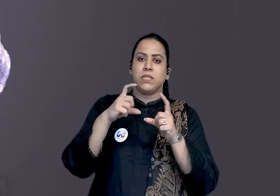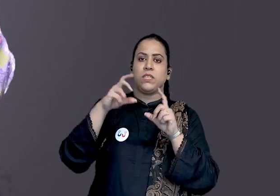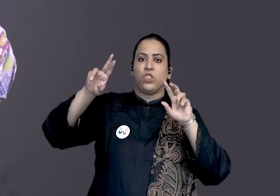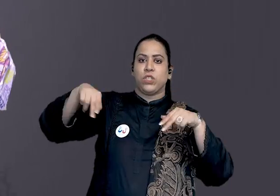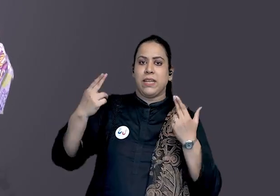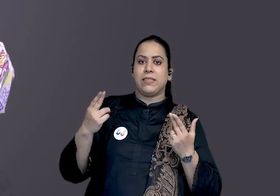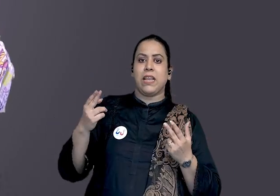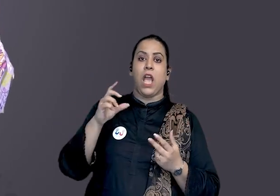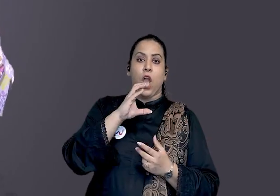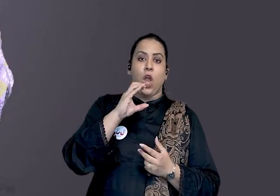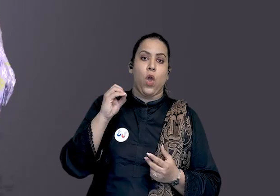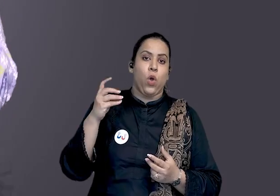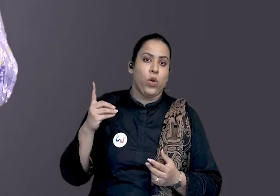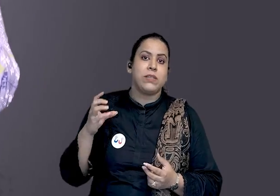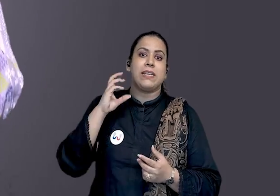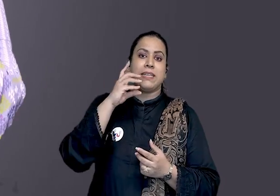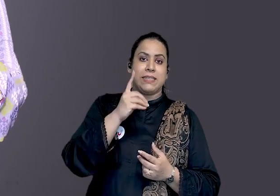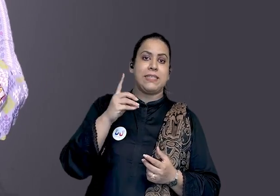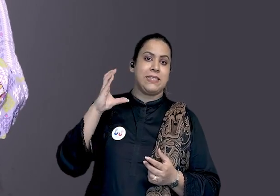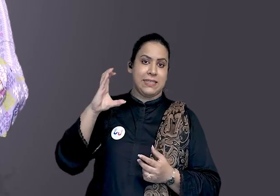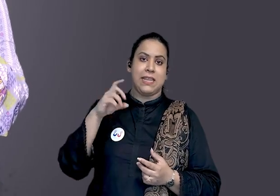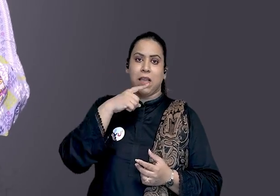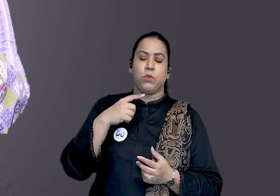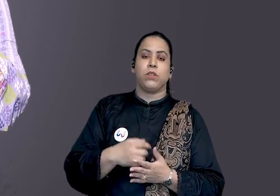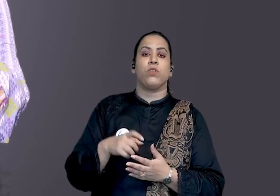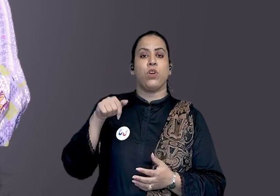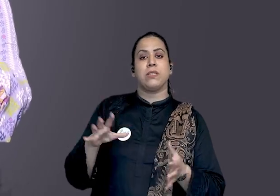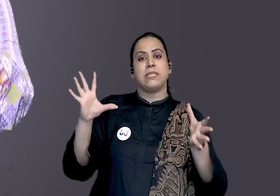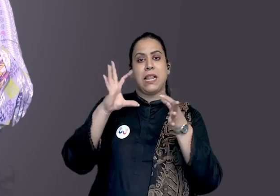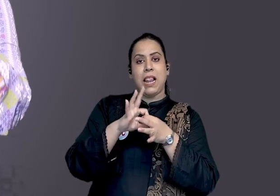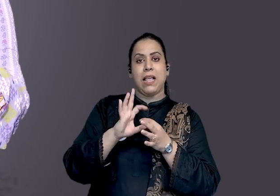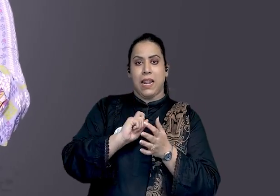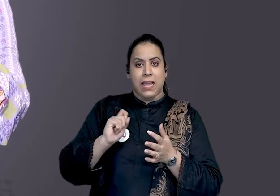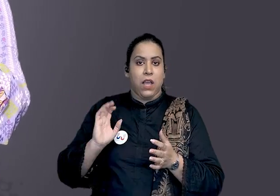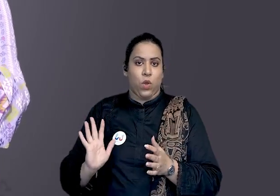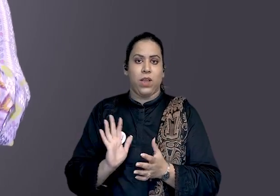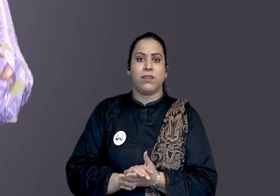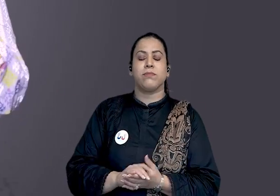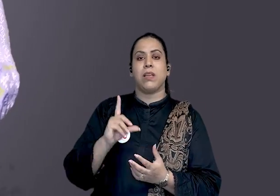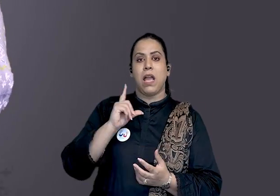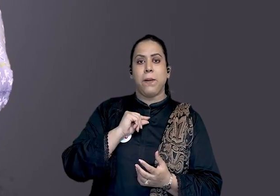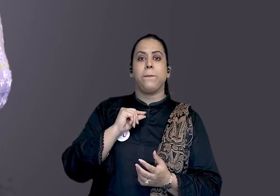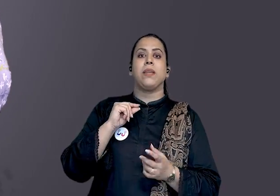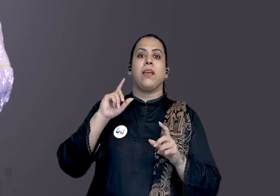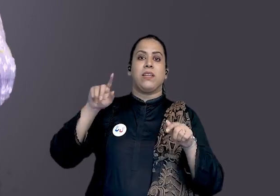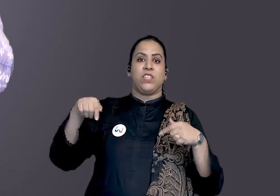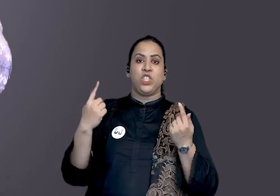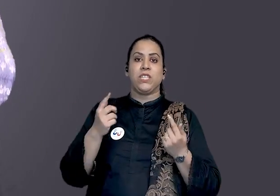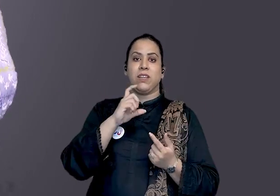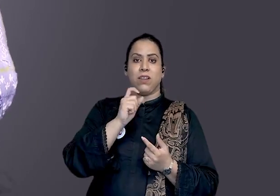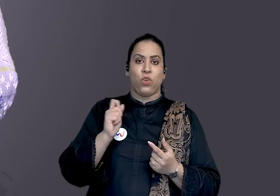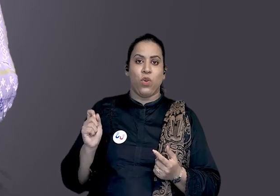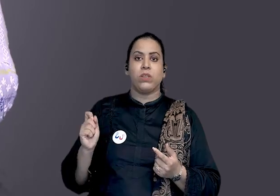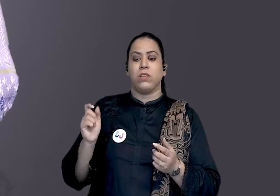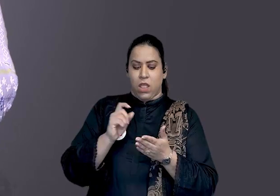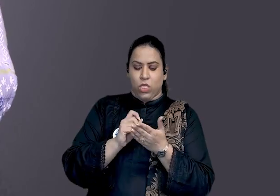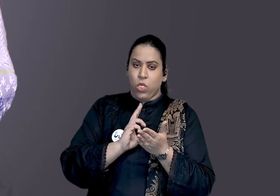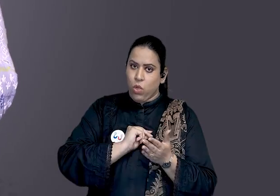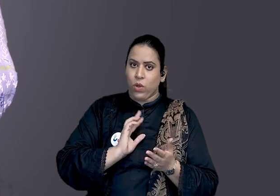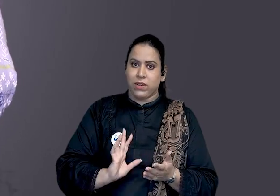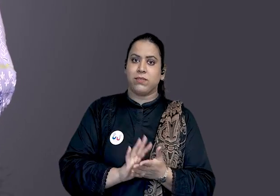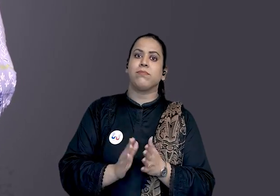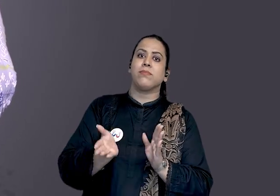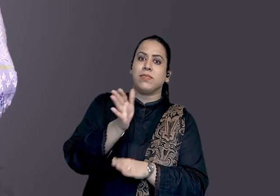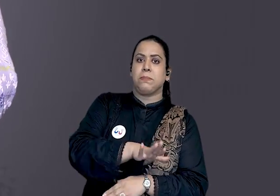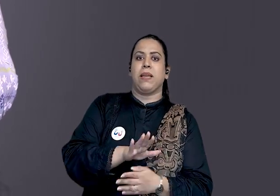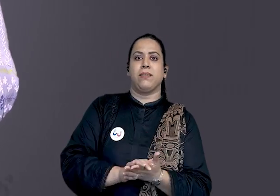وہ اس ایبسٹریکٹ کے ساتھ لکھا ہوگا۔ آپ اپنا ڈیجیٹل ڈاکیومنٹ کوڈ جو ہے اس کو نوٹ کیجئے، نوٹ کرنے کے بعد اسی ویب سائٹ پہ